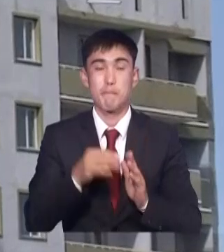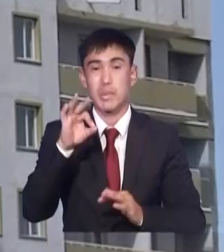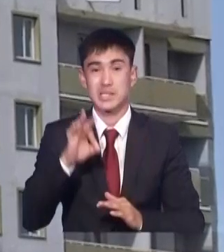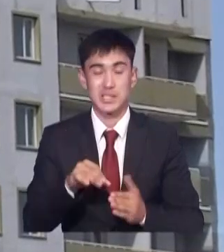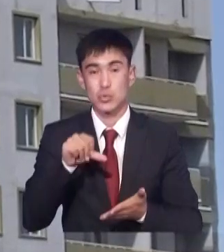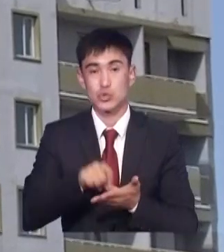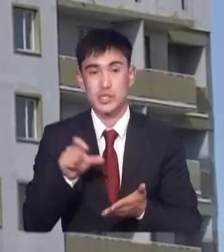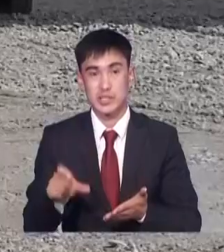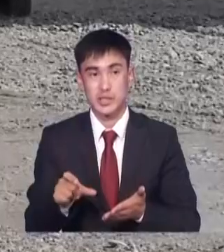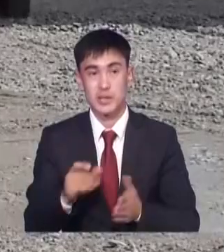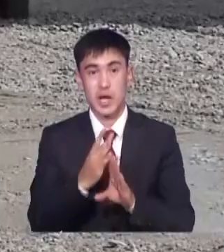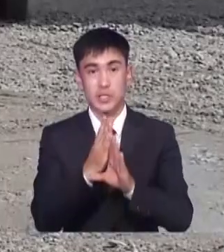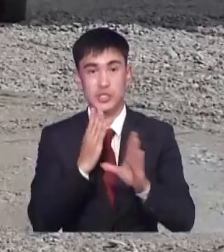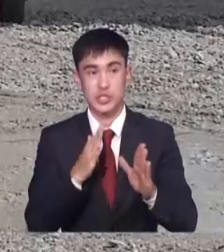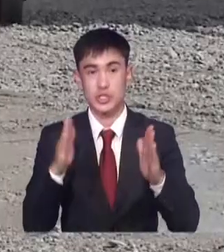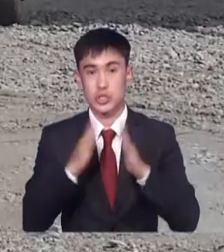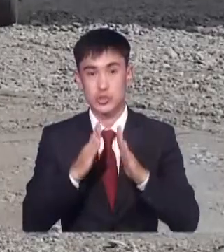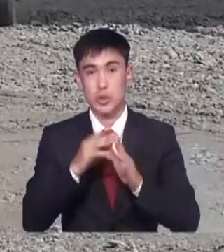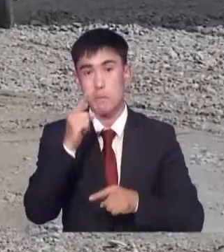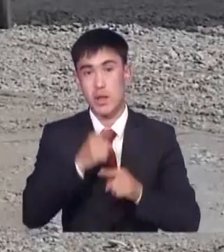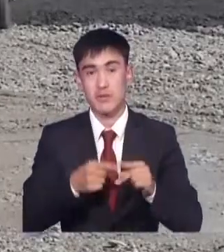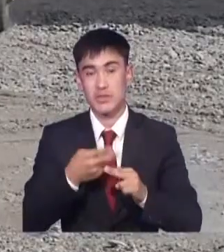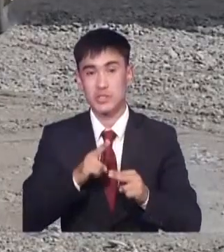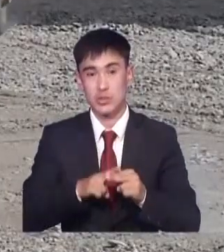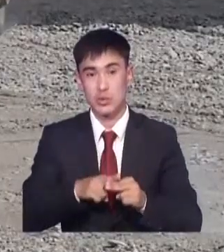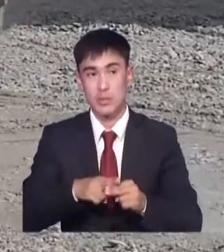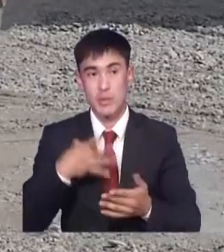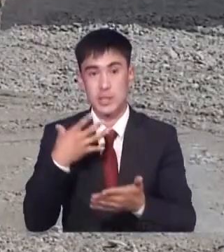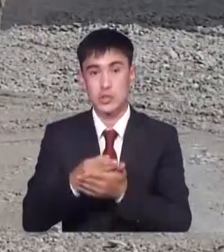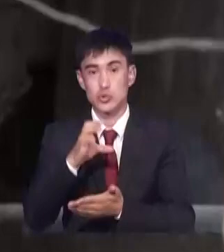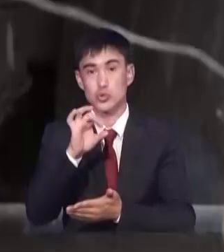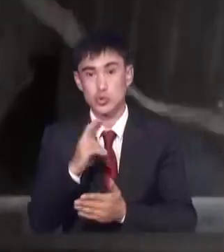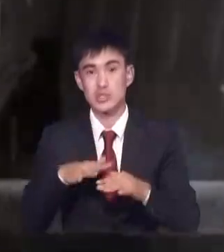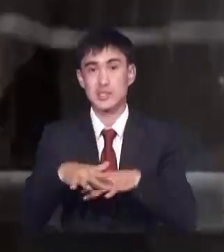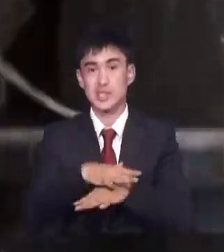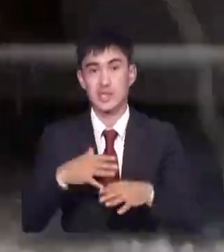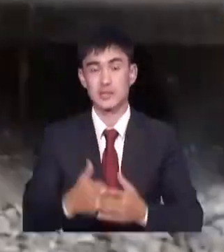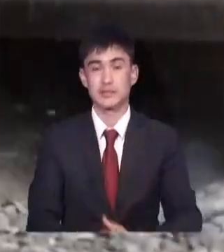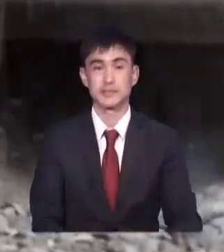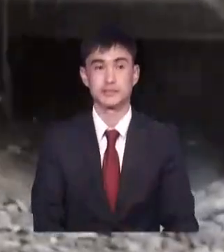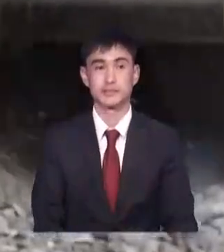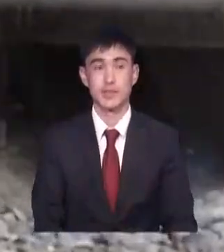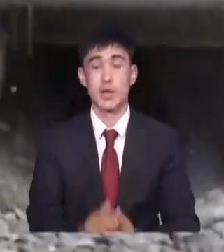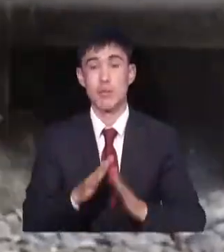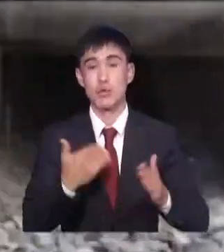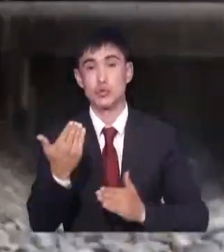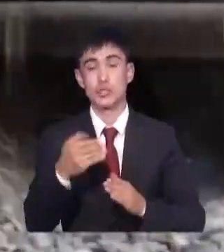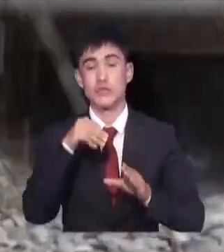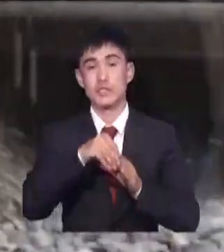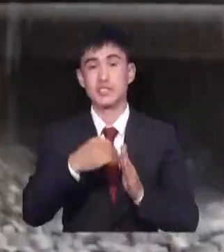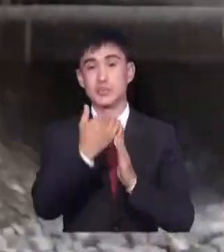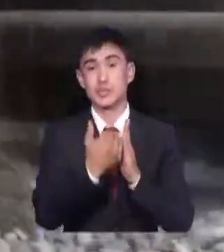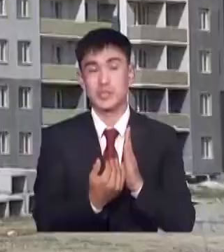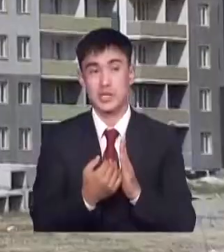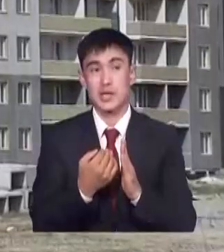47% участников – очередники на жилье, половина из которых принадлежит социально уязвимой категории населения. Большую часть вошедших в